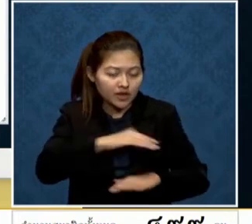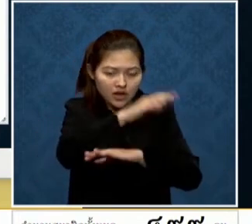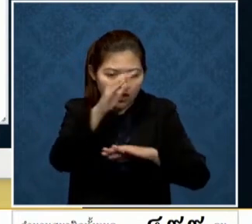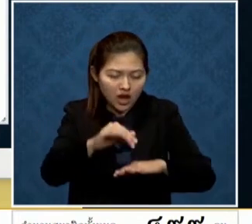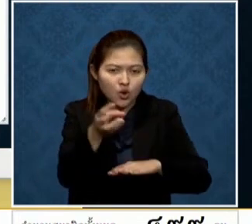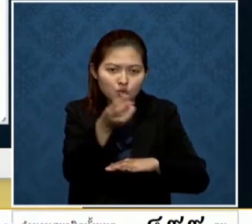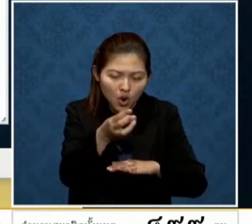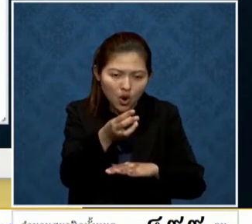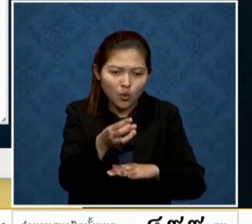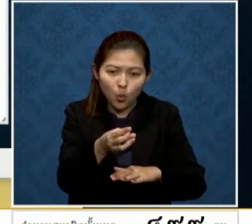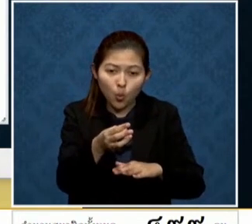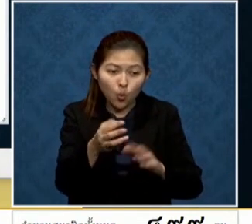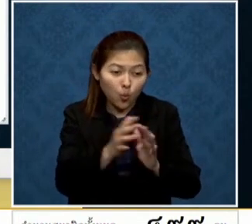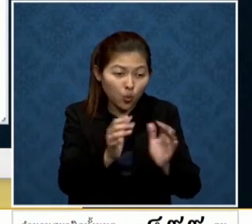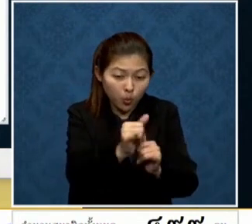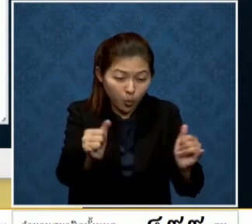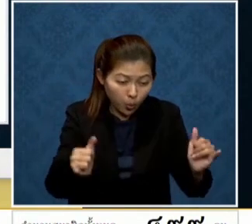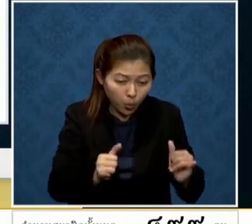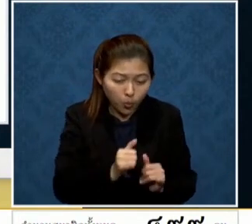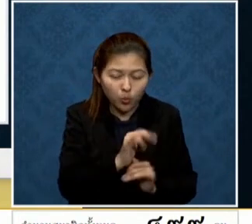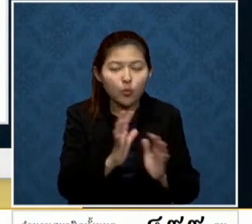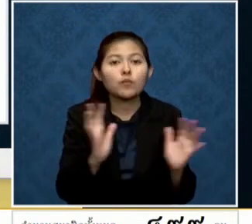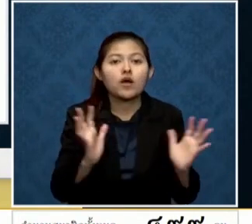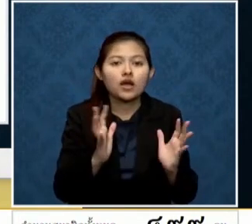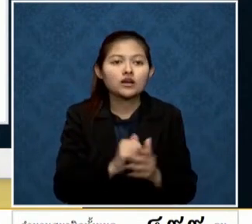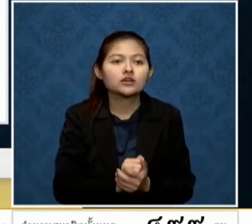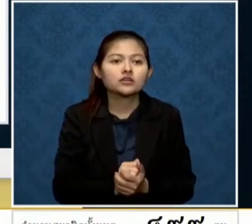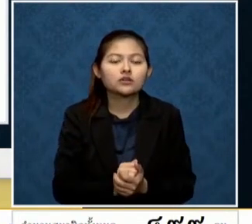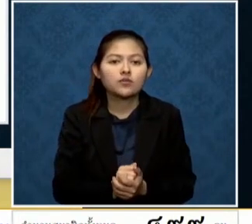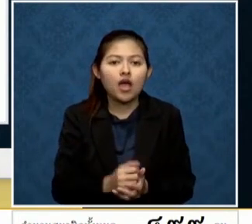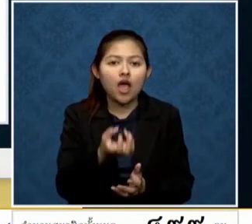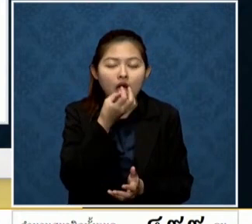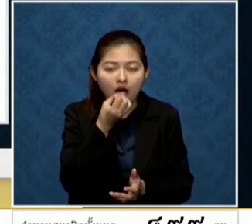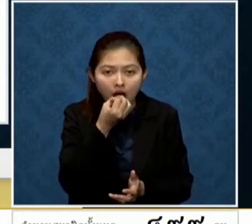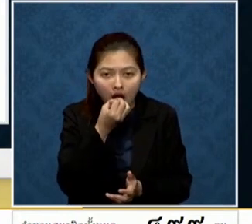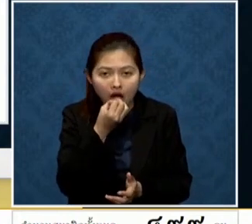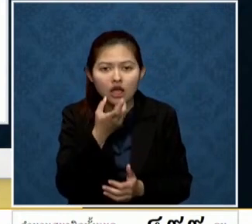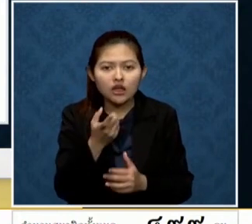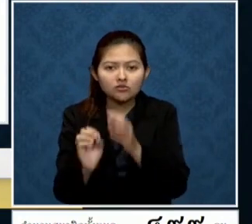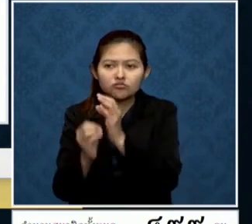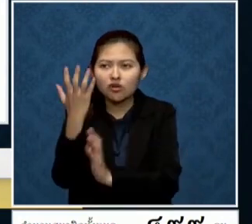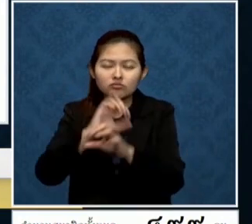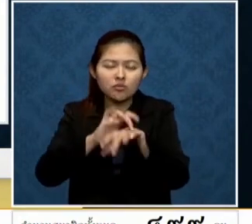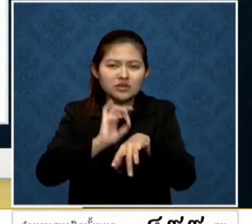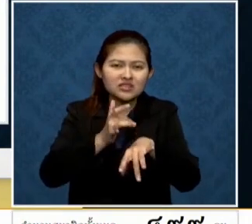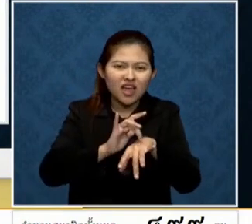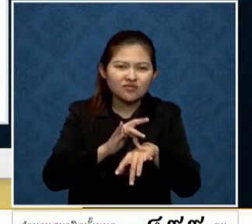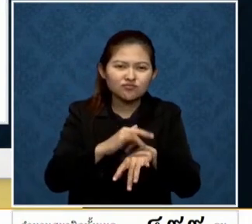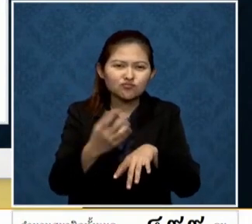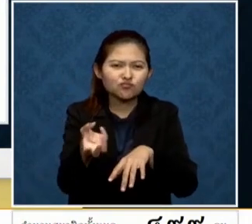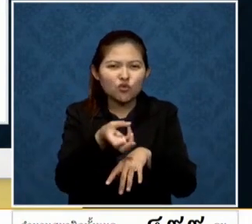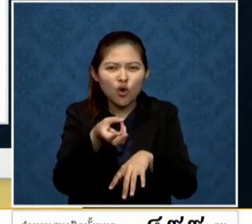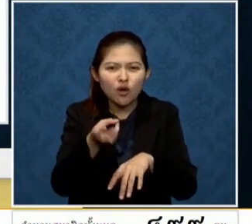กวนเพิ่มขึ้นอย่างรวดเร็วนะคะต่อไปเลยค่ะเนื่องจากอาหารที่มีอยู่ตามธรรมชาติมีน้อยนิดนะคะไม่เพียงพอกับความ